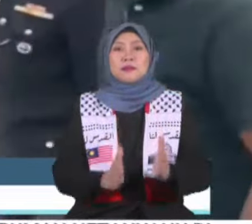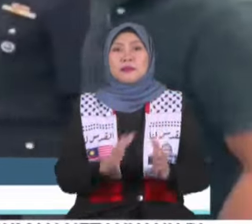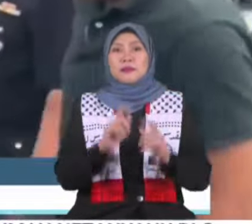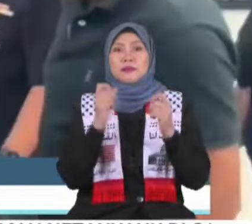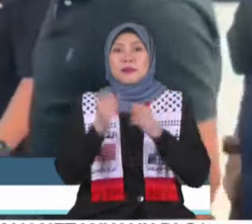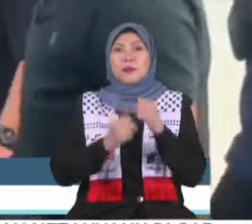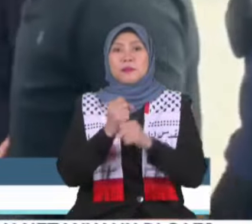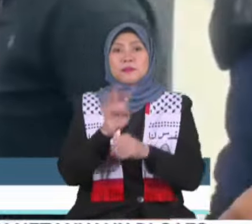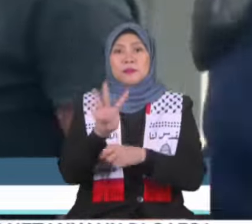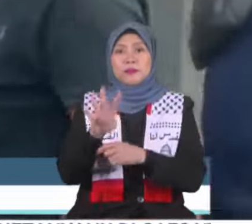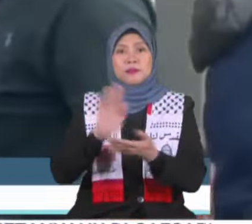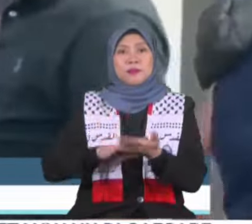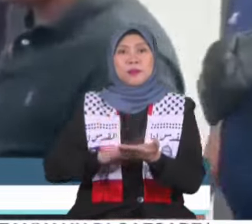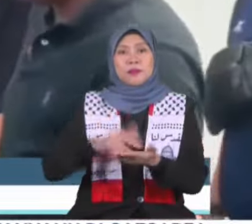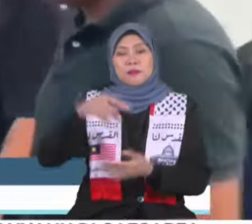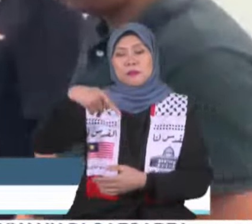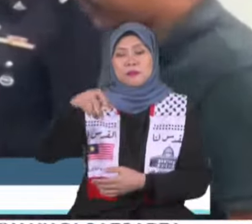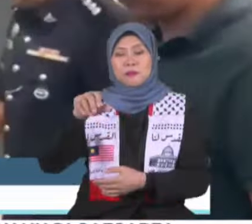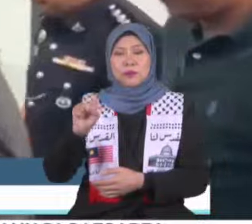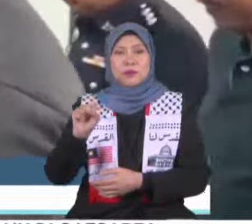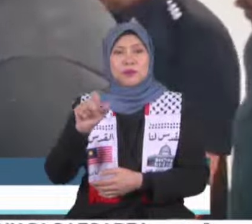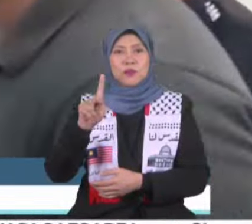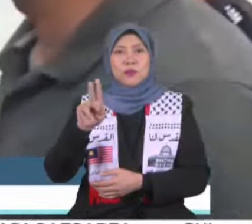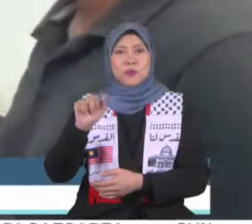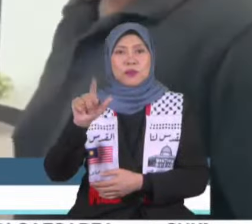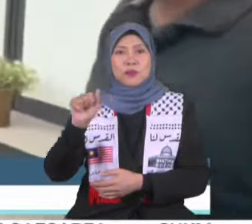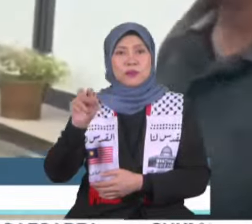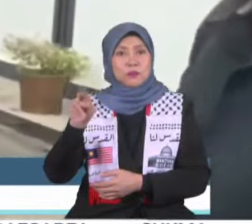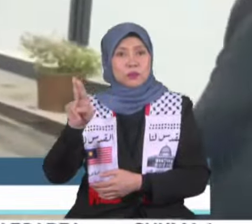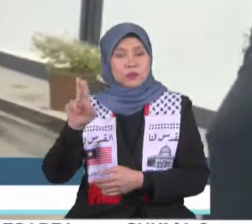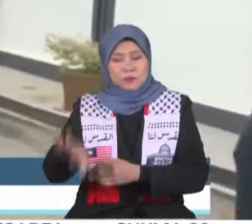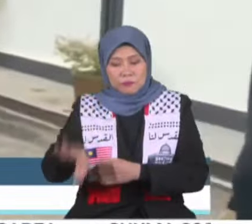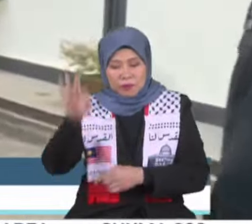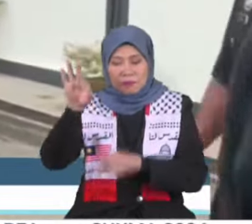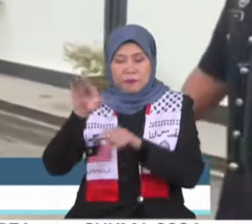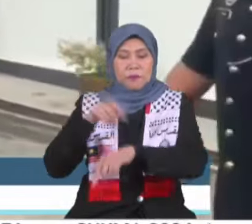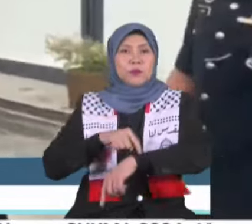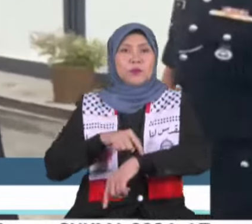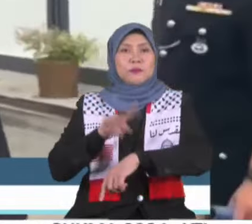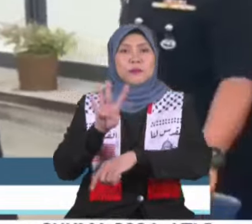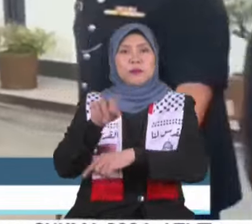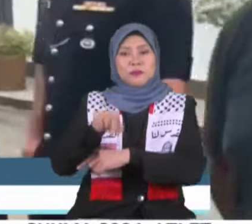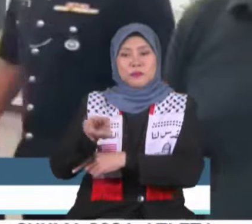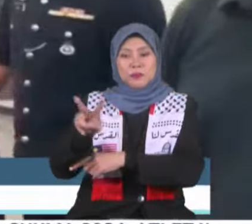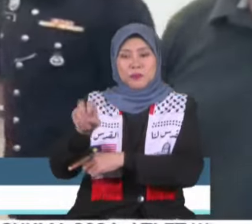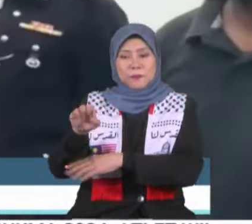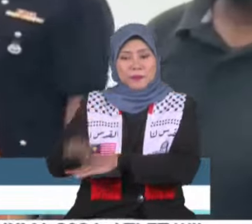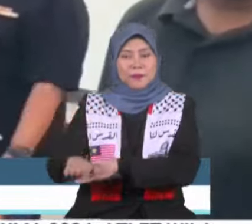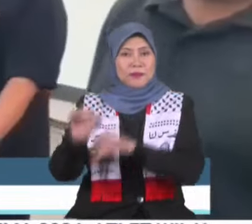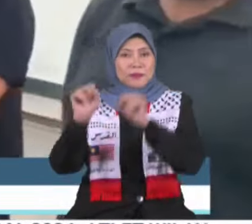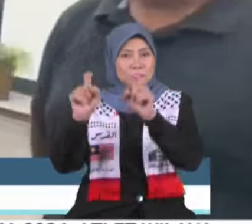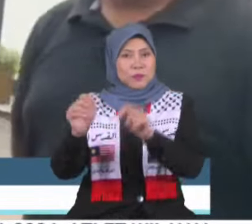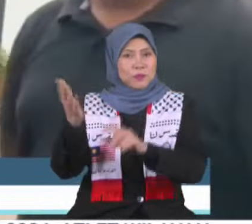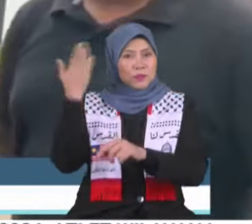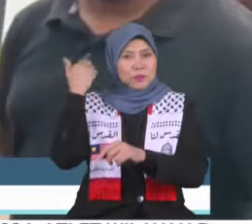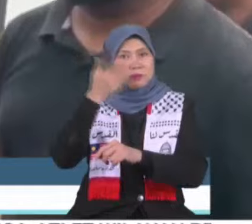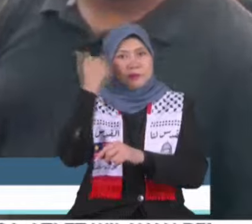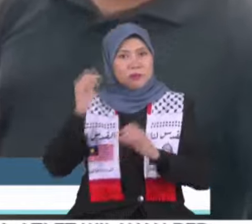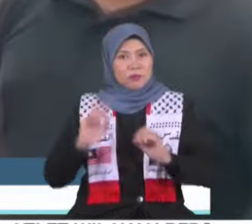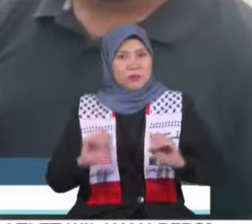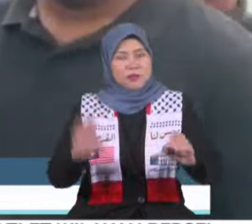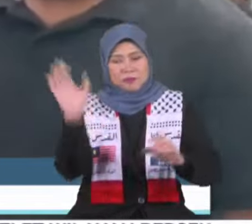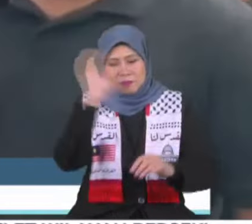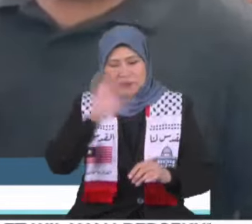4 Sekolah Kebangsaan Pos Kuala Lumu itu ditemukan sekitar pukul 4.20 petang Sabtu lalu. Ia hasil